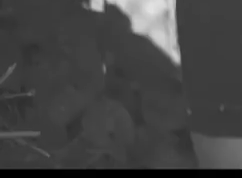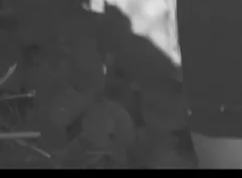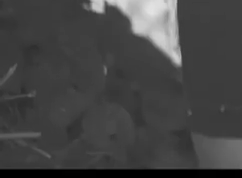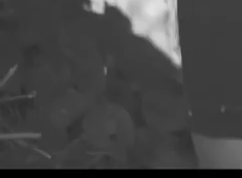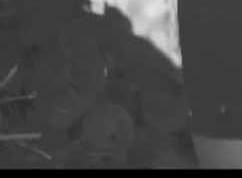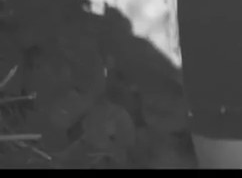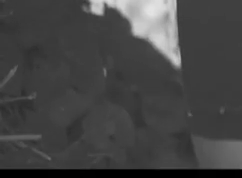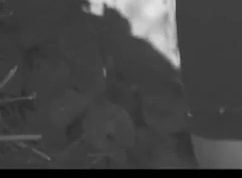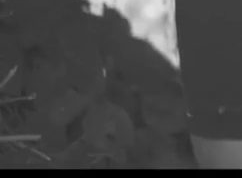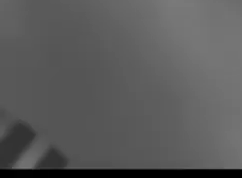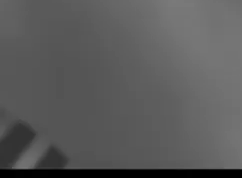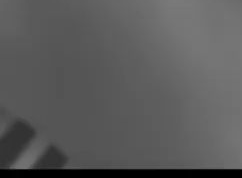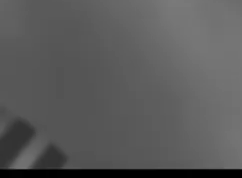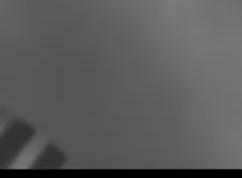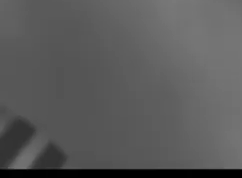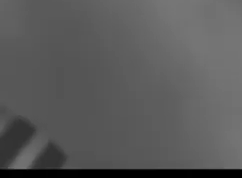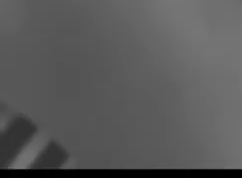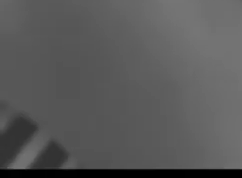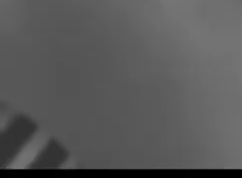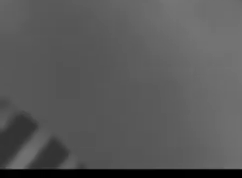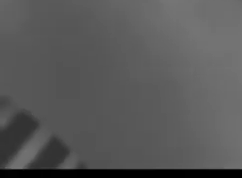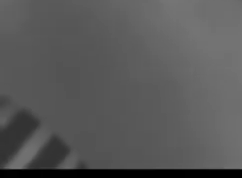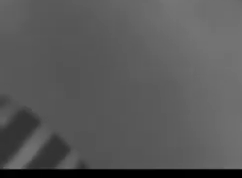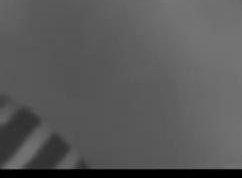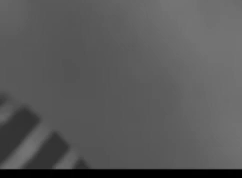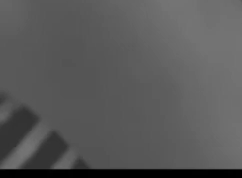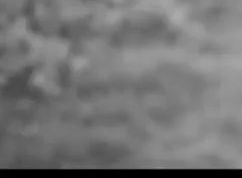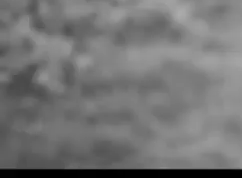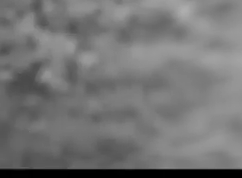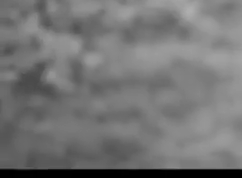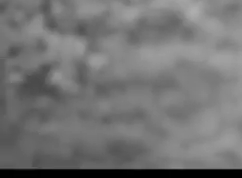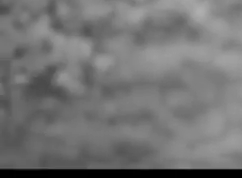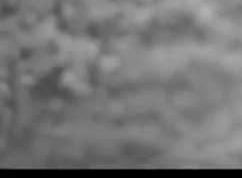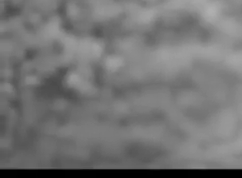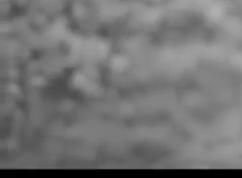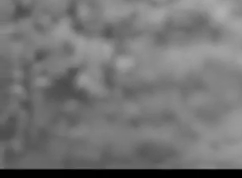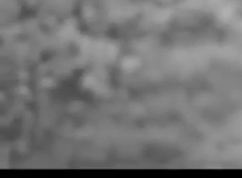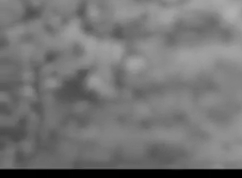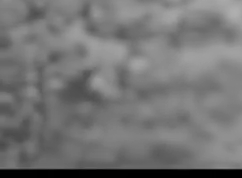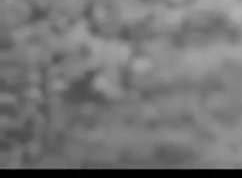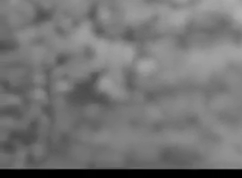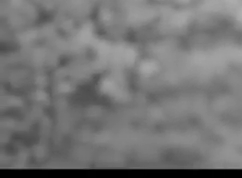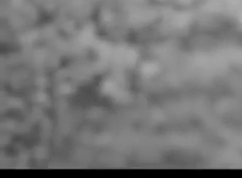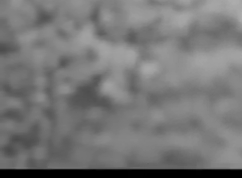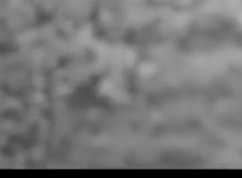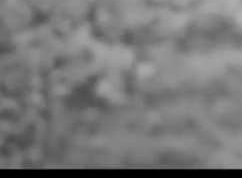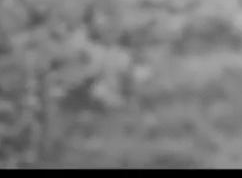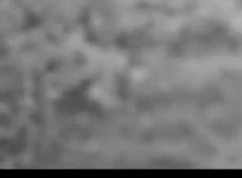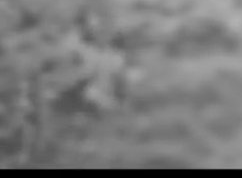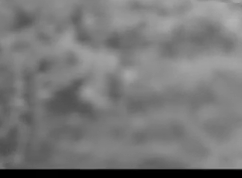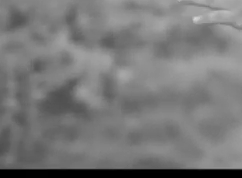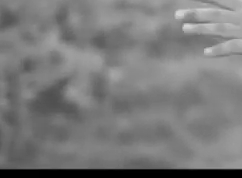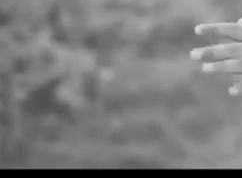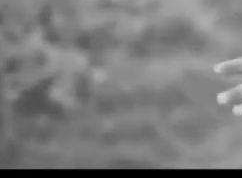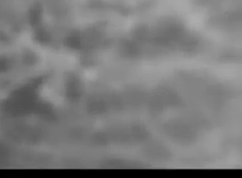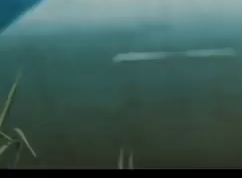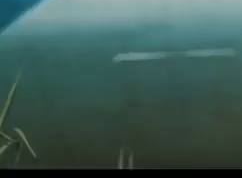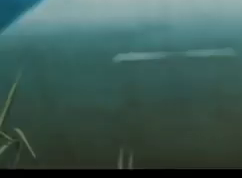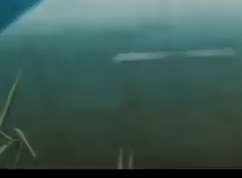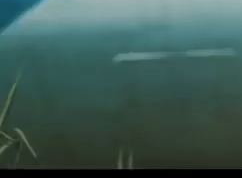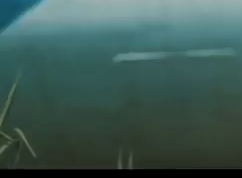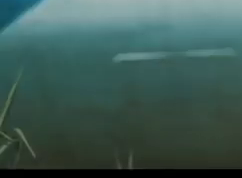Ang dating mga baluktot na linya ay naging tuwid. Ang dating madilim na larawan ay nabigyan ng